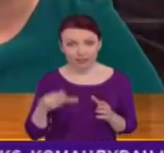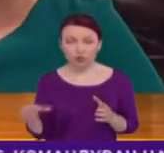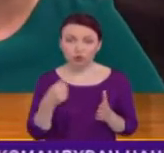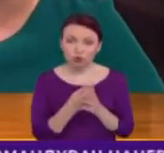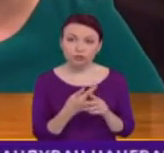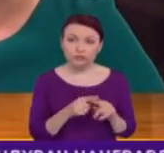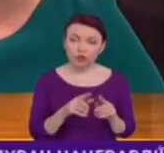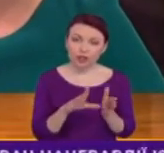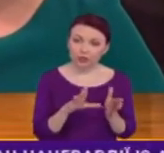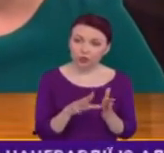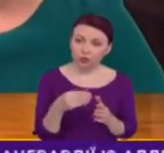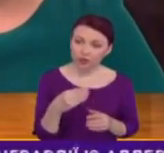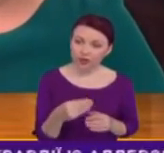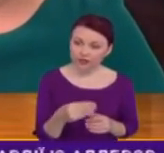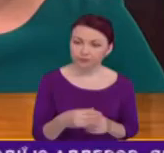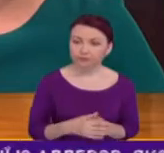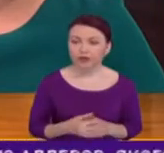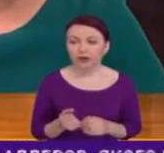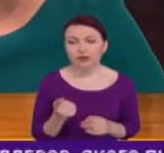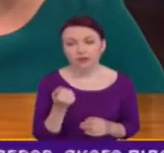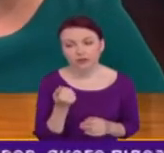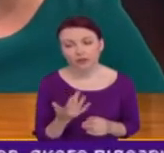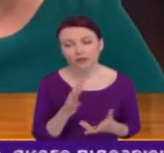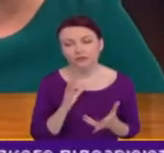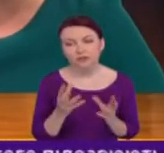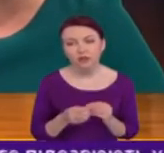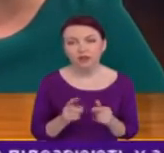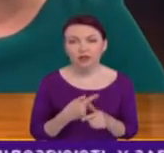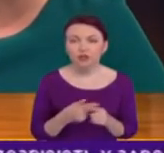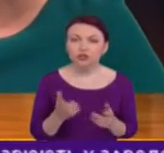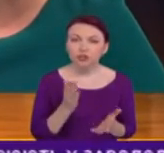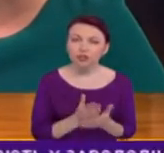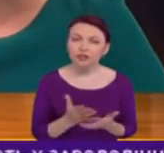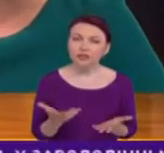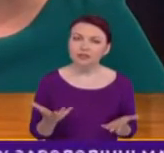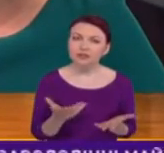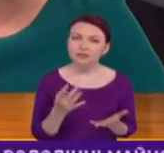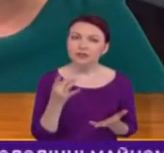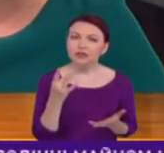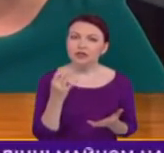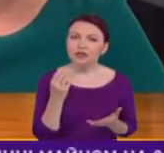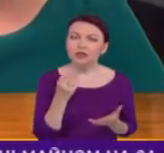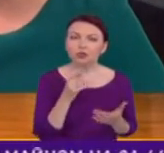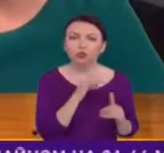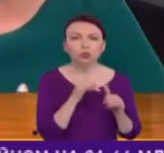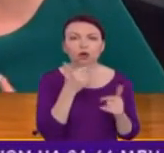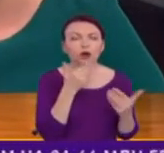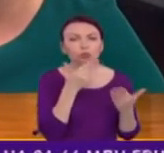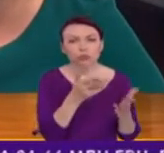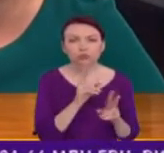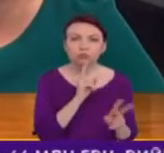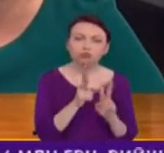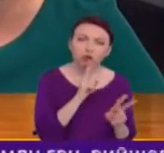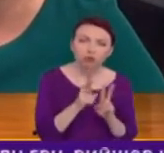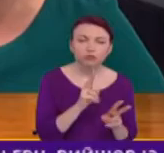цієї електронної картки. Наскільки, взагалі, чи є якийсь ресурс конкретний, куди кияни можуть, наприклад,